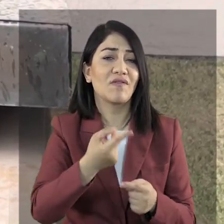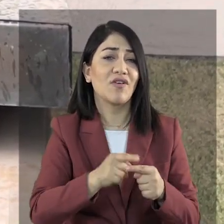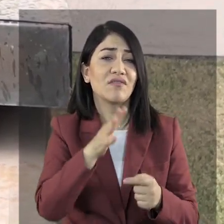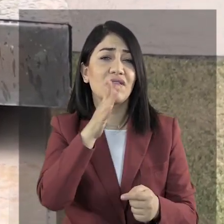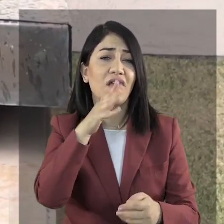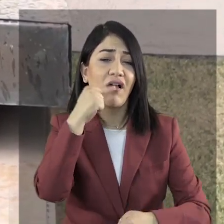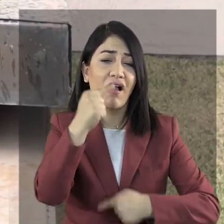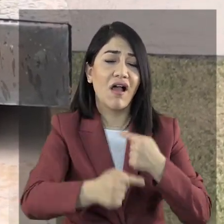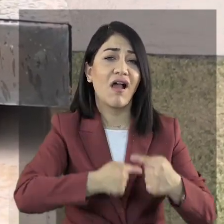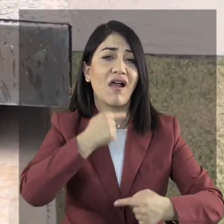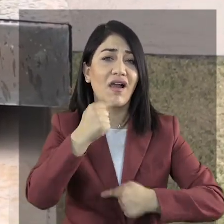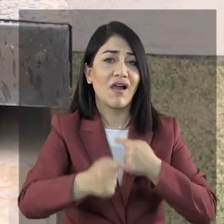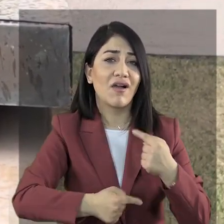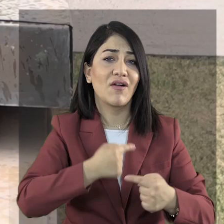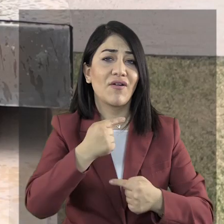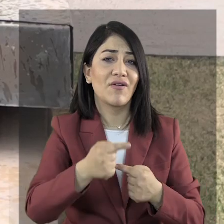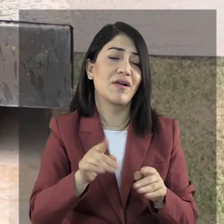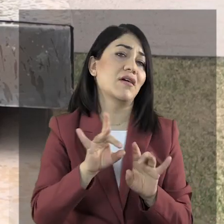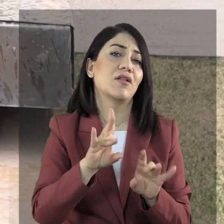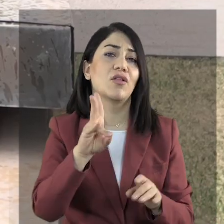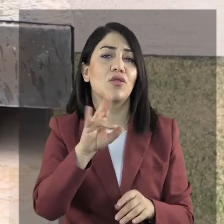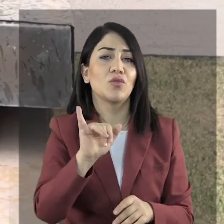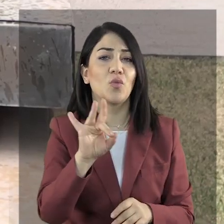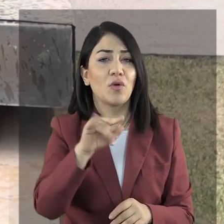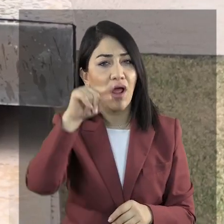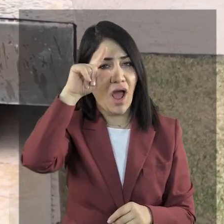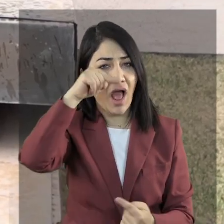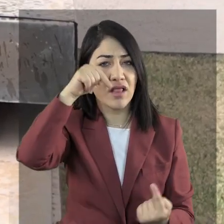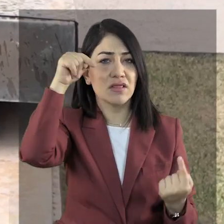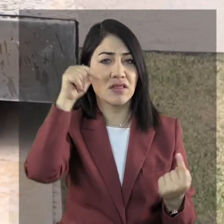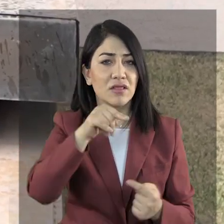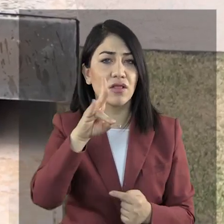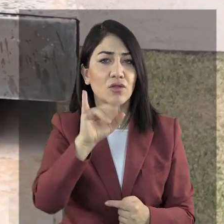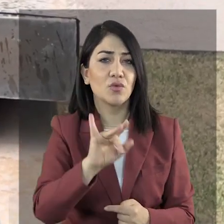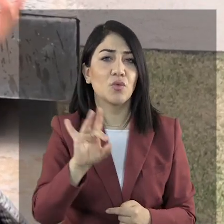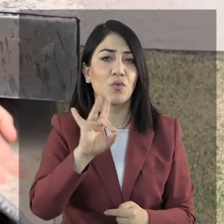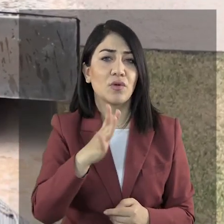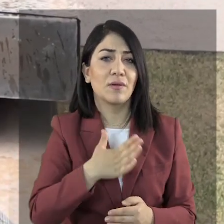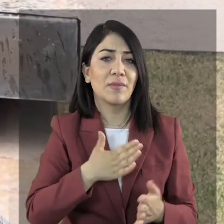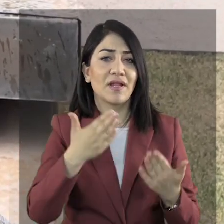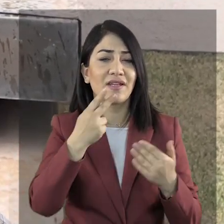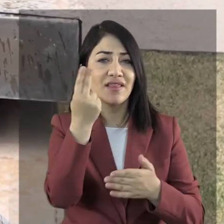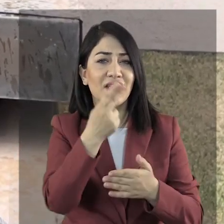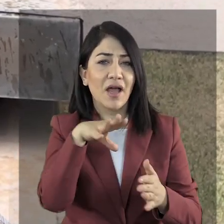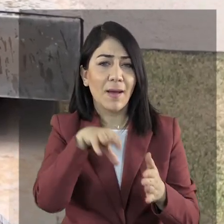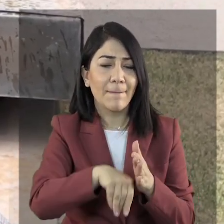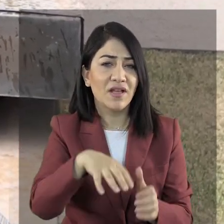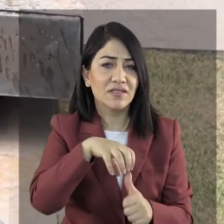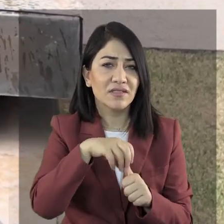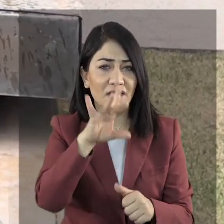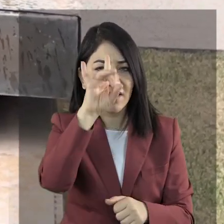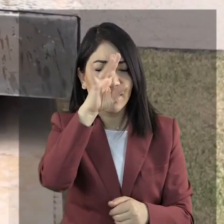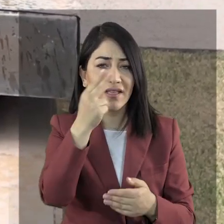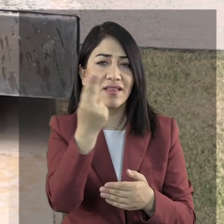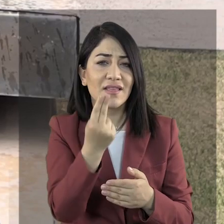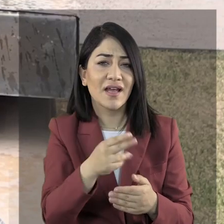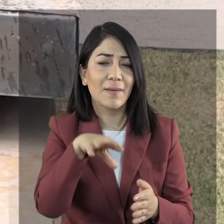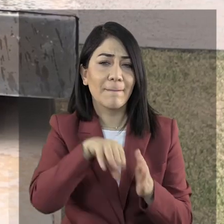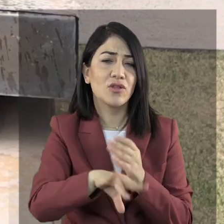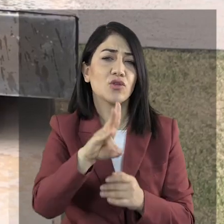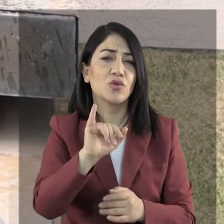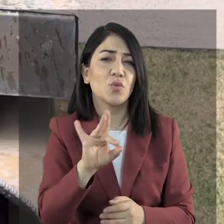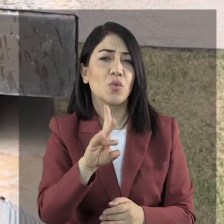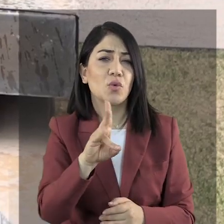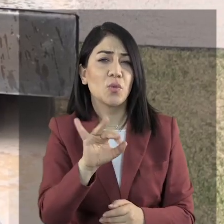դարեր շարունակ հային նկարագրել են նուրը, այսինքն նուրը եղել է թե մեր զարդանկարչության մեջ, թե մանրանկարների